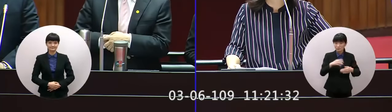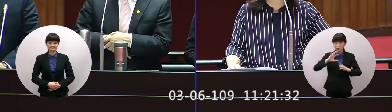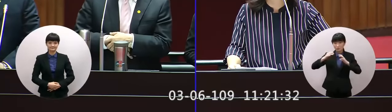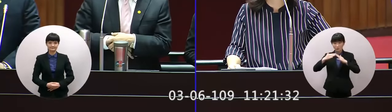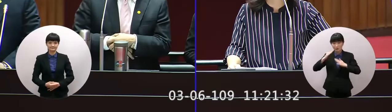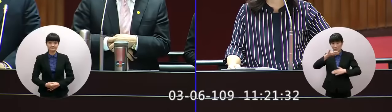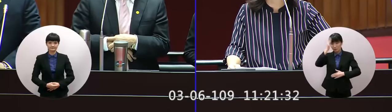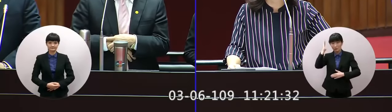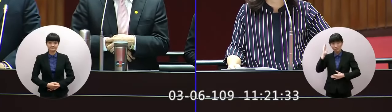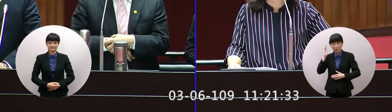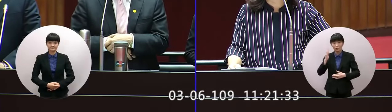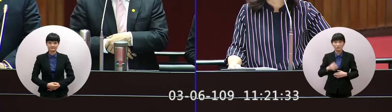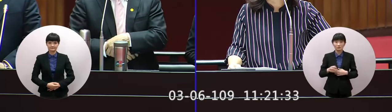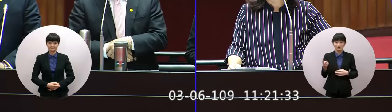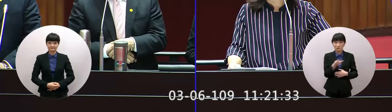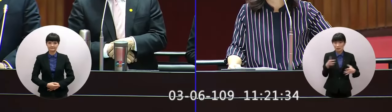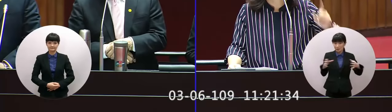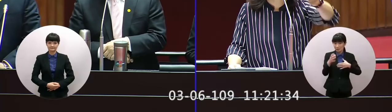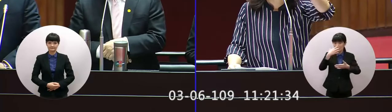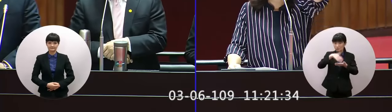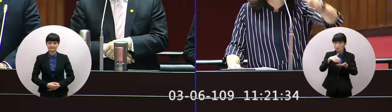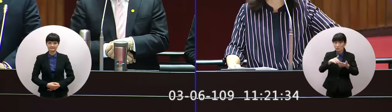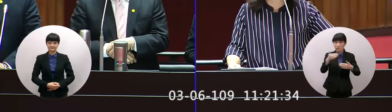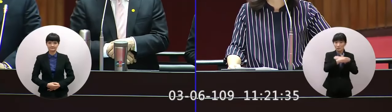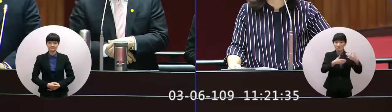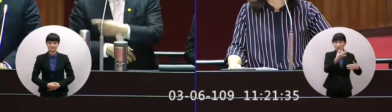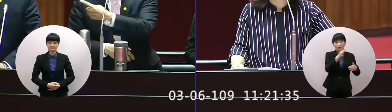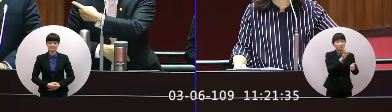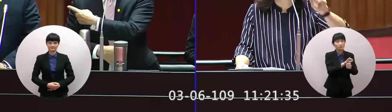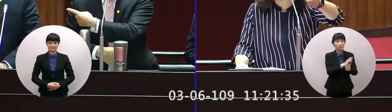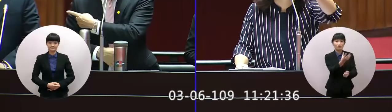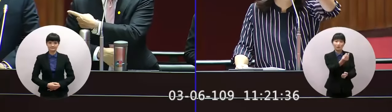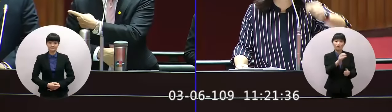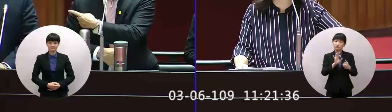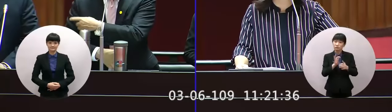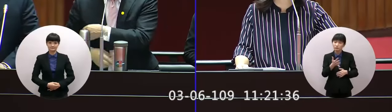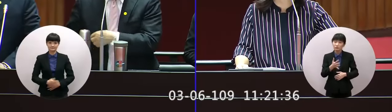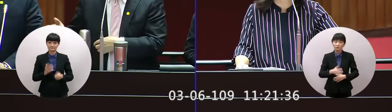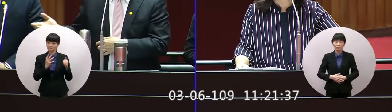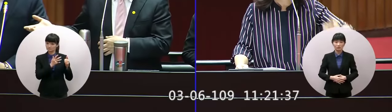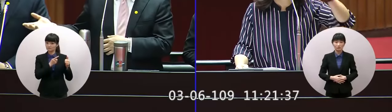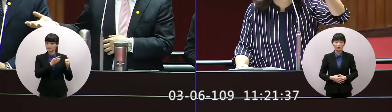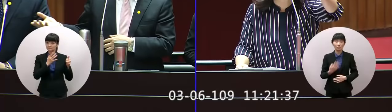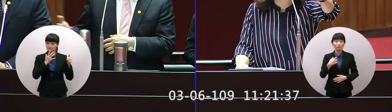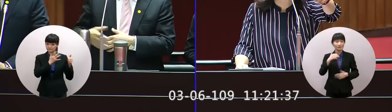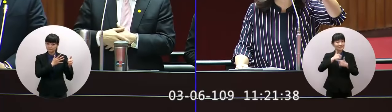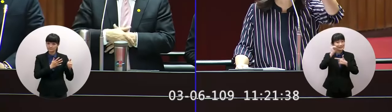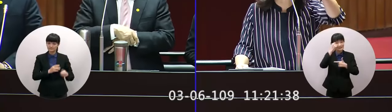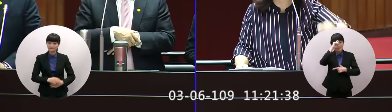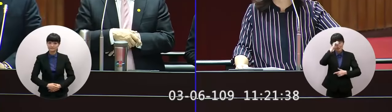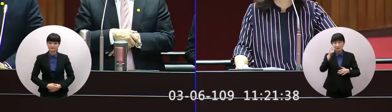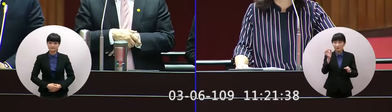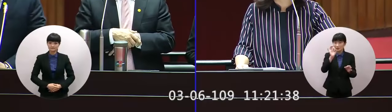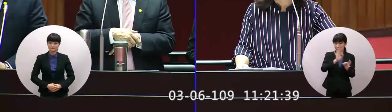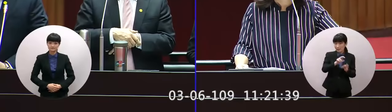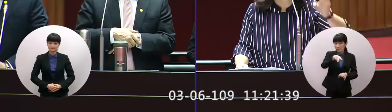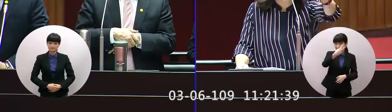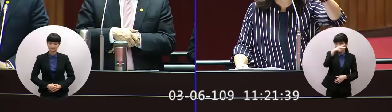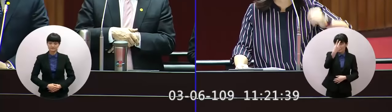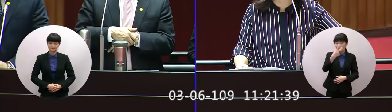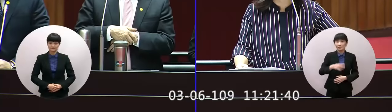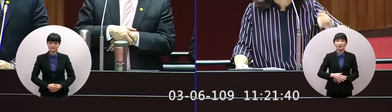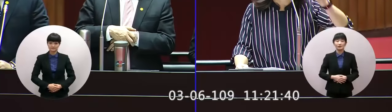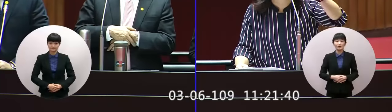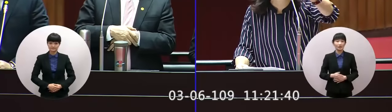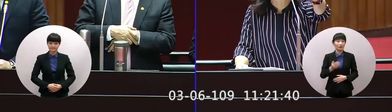为什么不用补助交通费？我建议再加200，如果要再加200，把交通补进来。